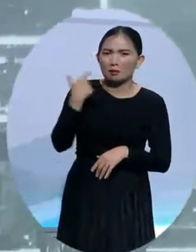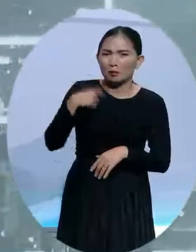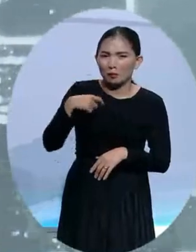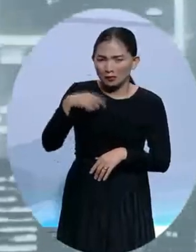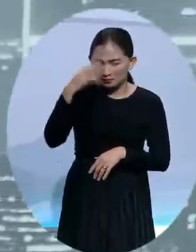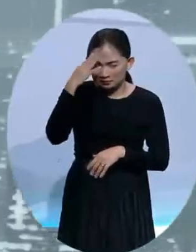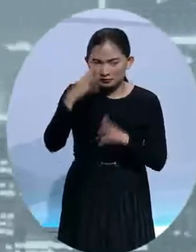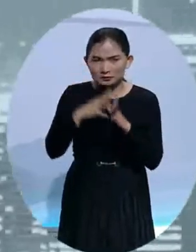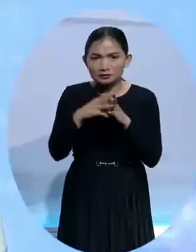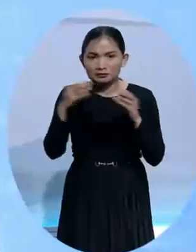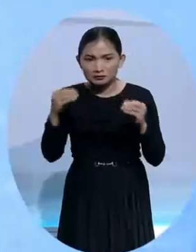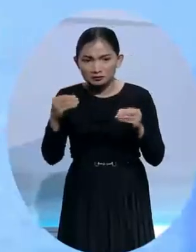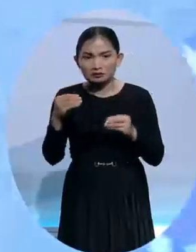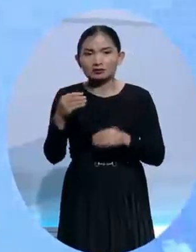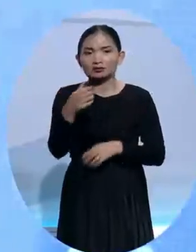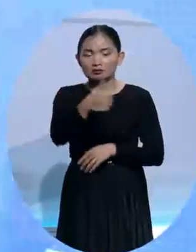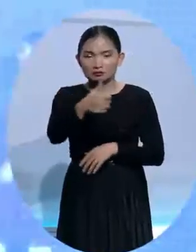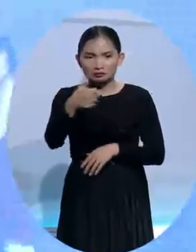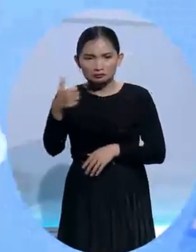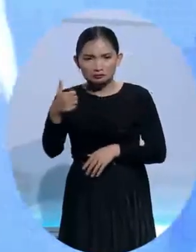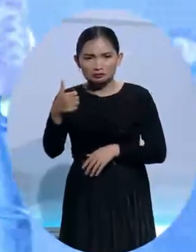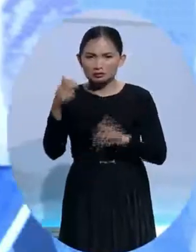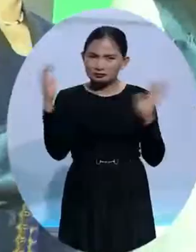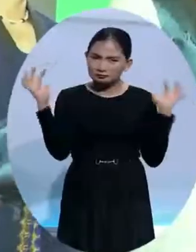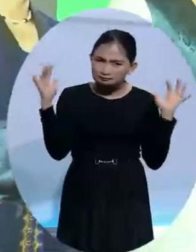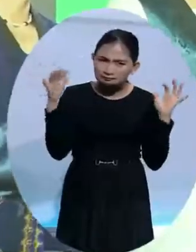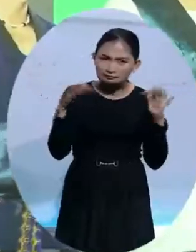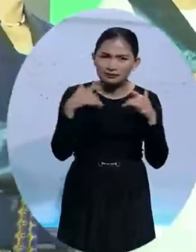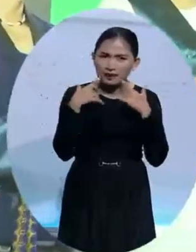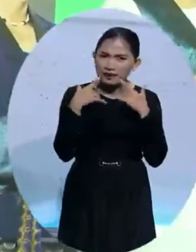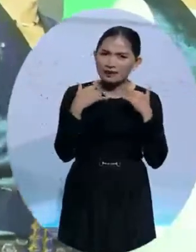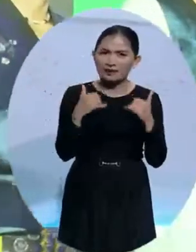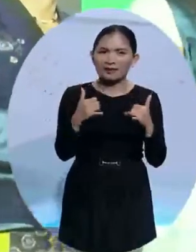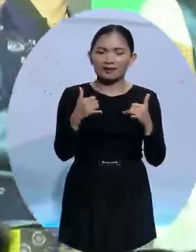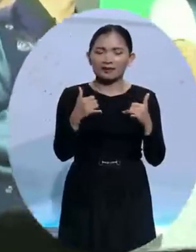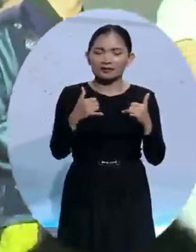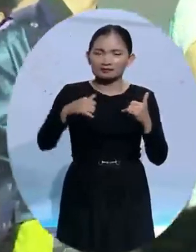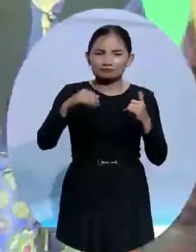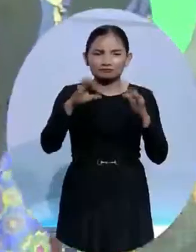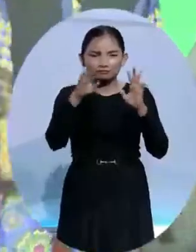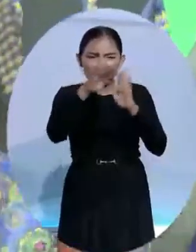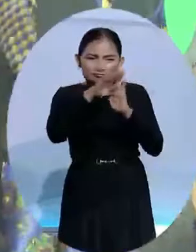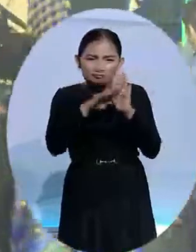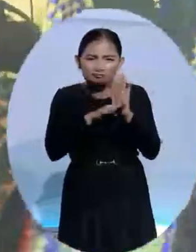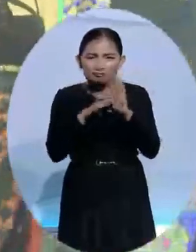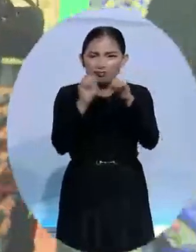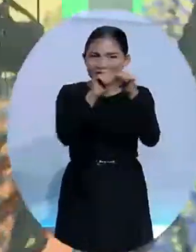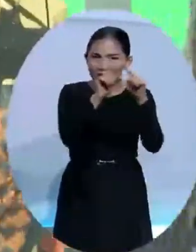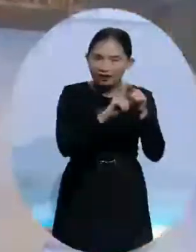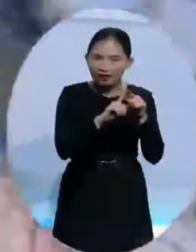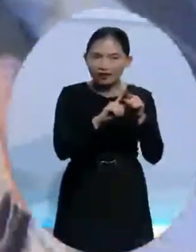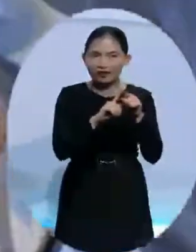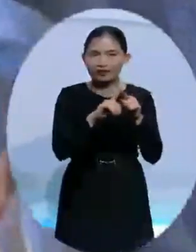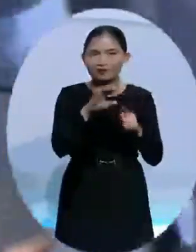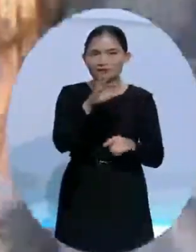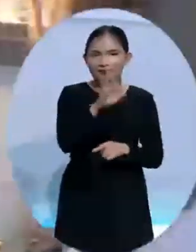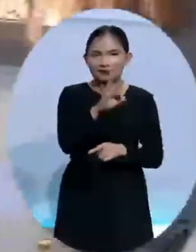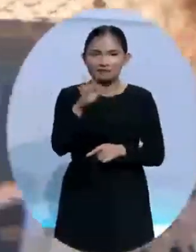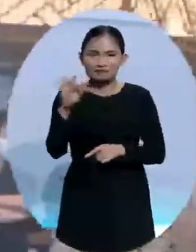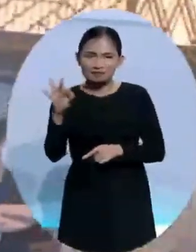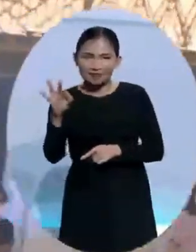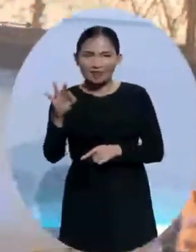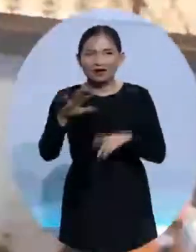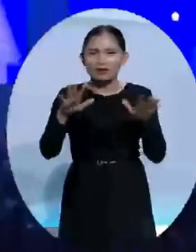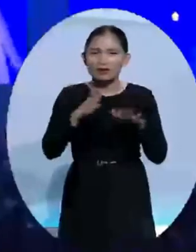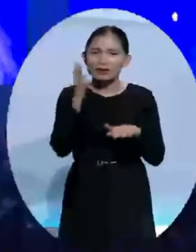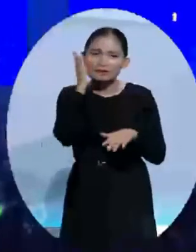kiện, hàng ngàn bạn trẻ được hòa mình vào những gian hàng trải nghiệm đa dạng, các chương trình đặc sắc về thời trang làm đẹp, các cuộc thi dancing và nhiều tiết